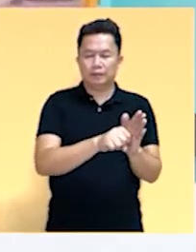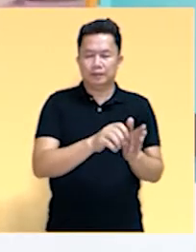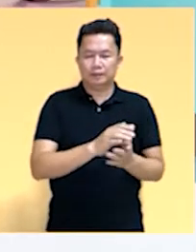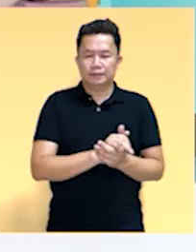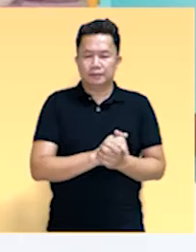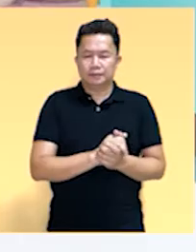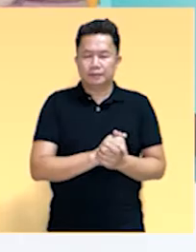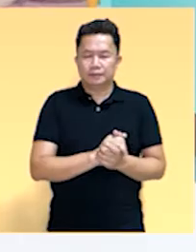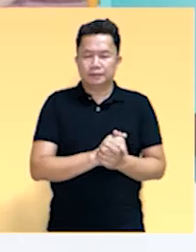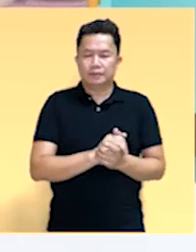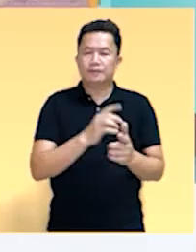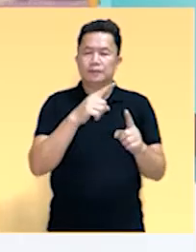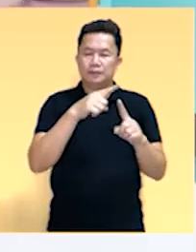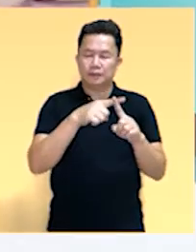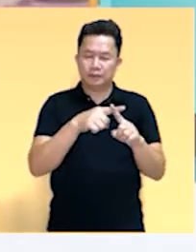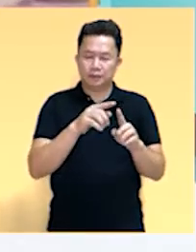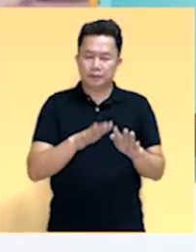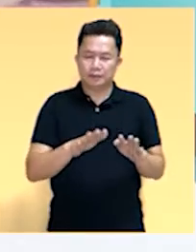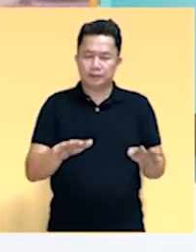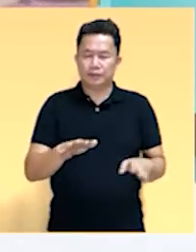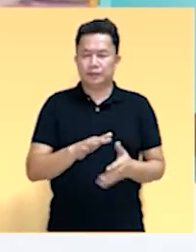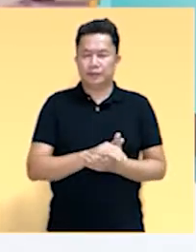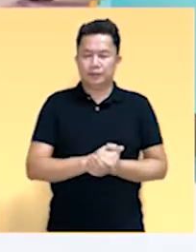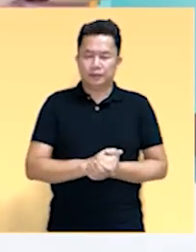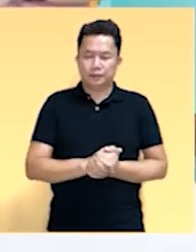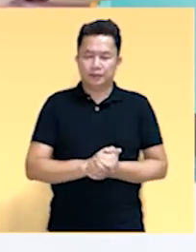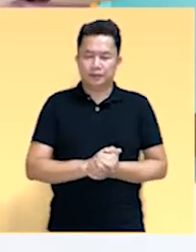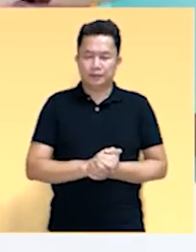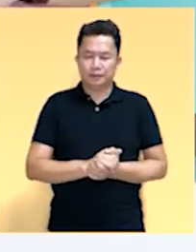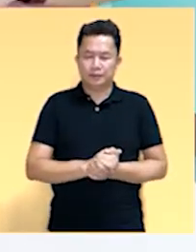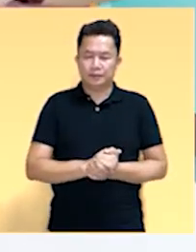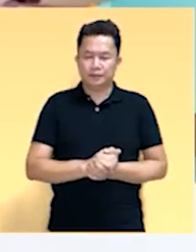4,231 subtrahend. I-add na ninyo mga bata.